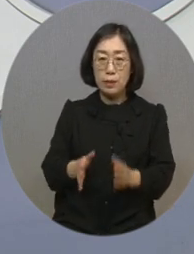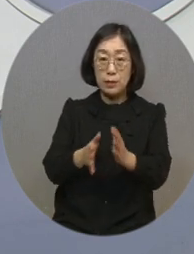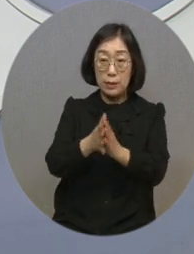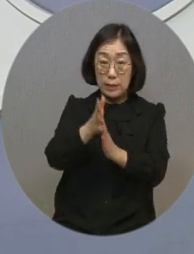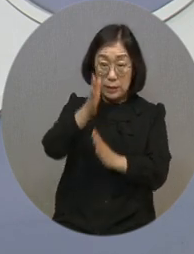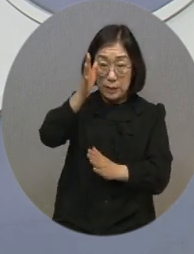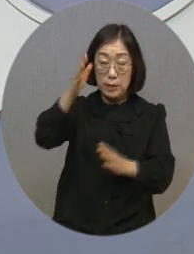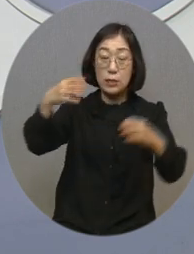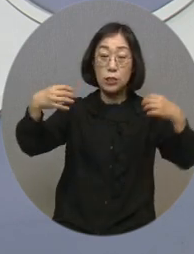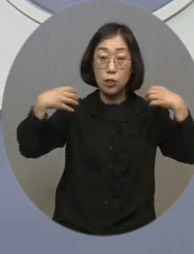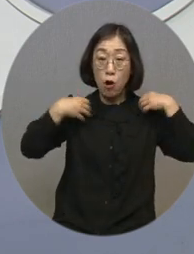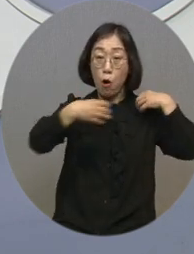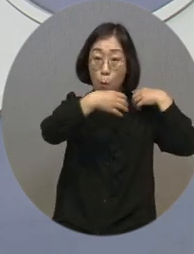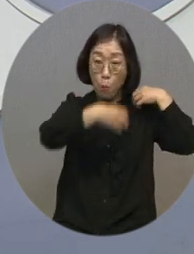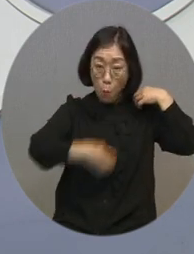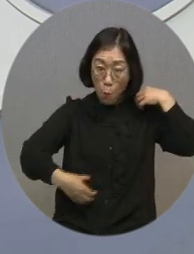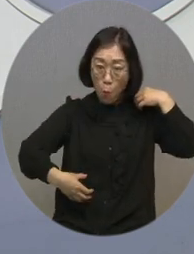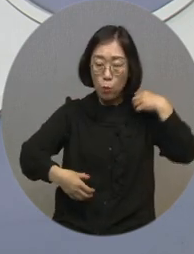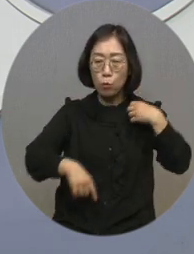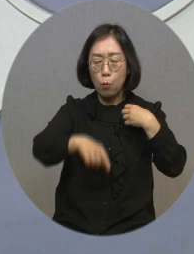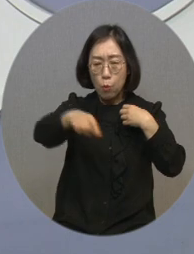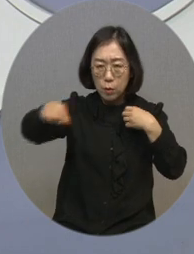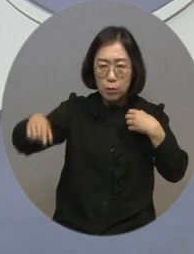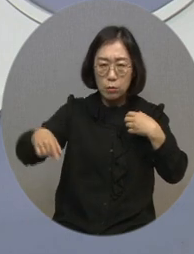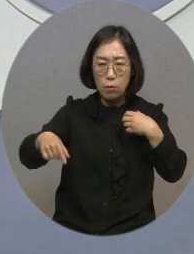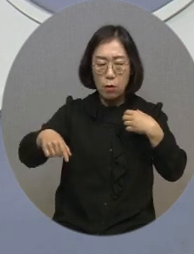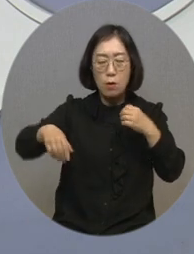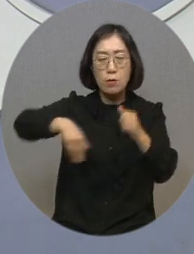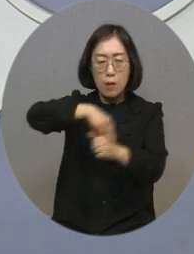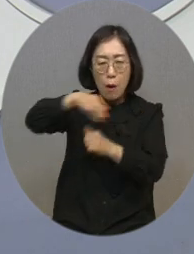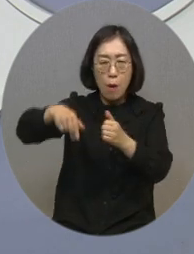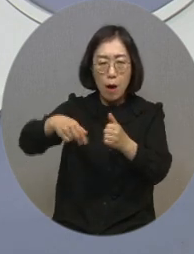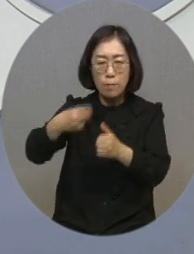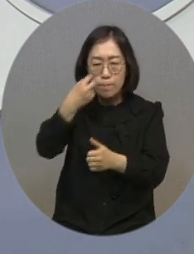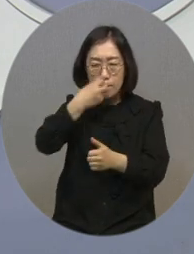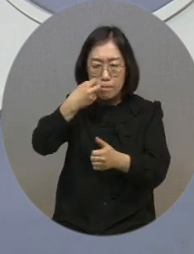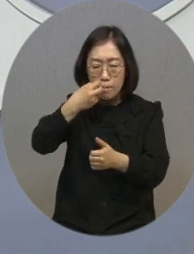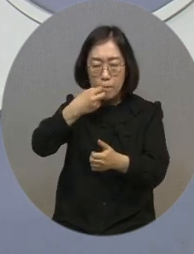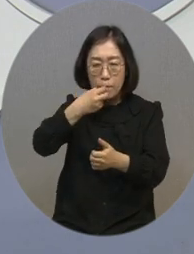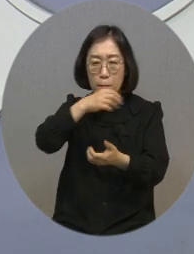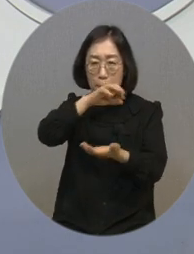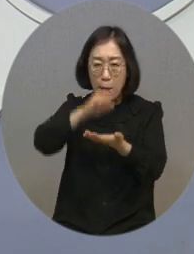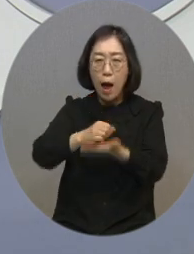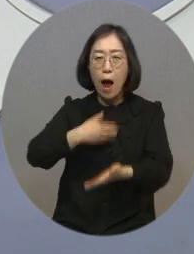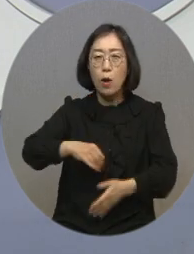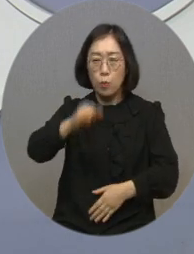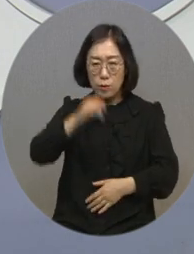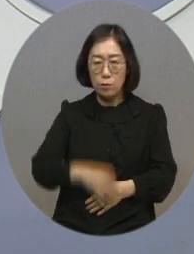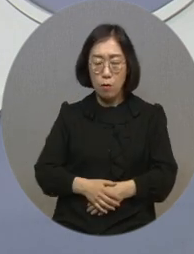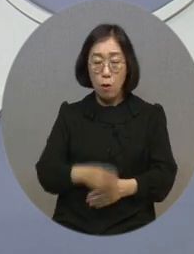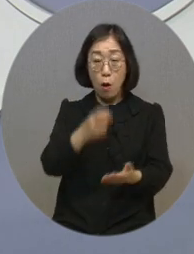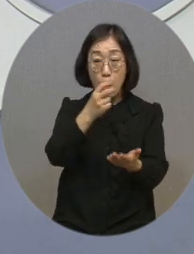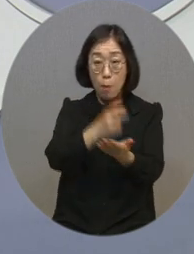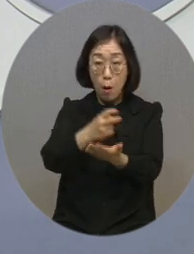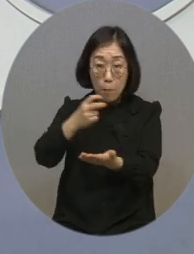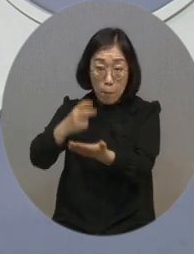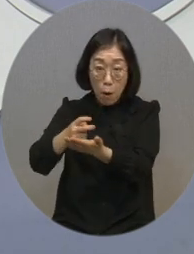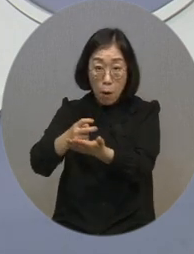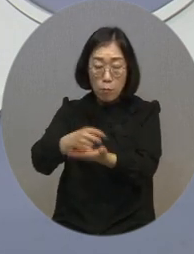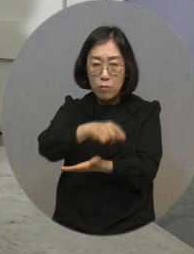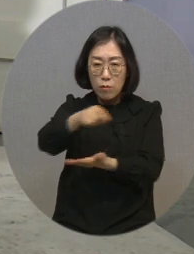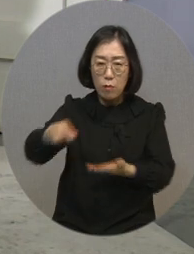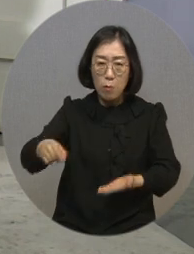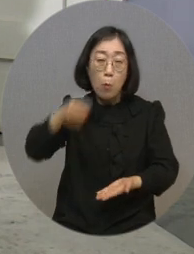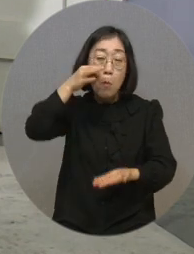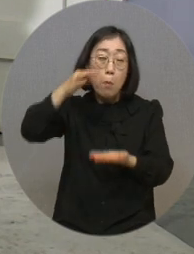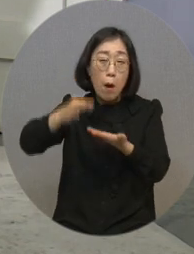이제 현황들을 다 파악하고 있더라고요. 그러니까 이제 실은 법의 사각지대에 놓여 있는 것